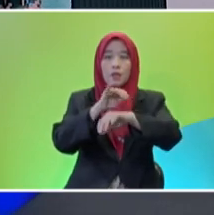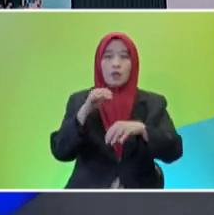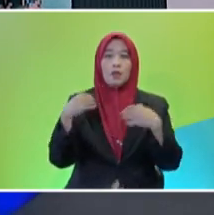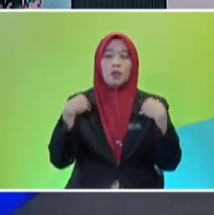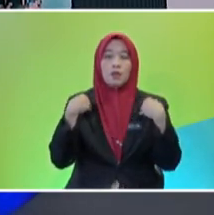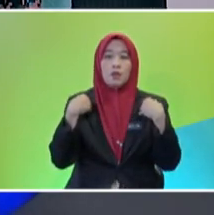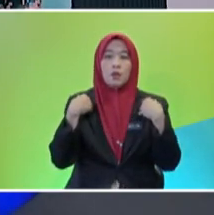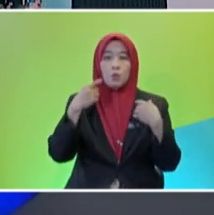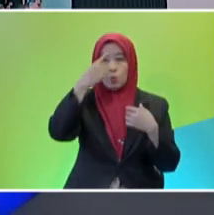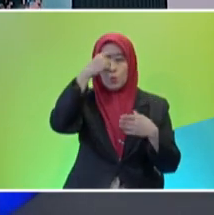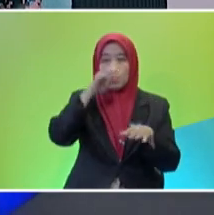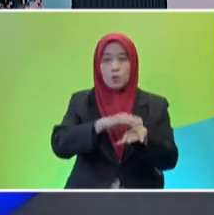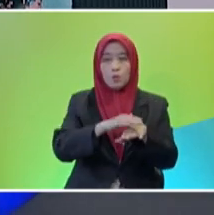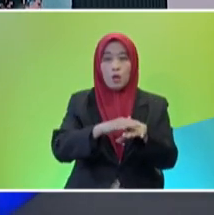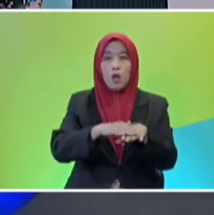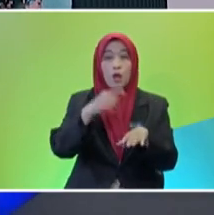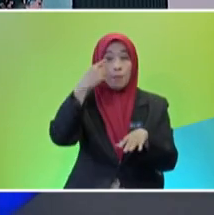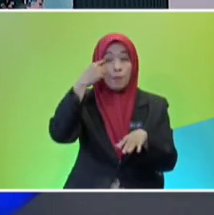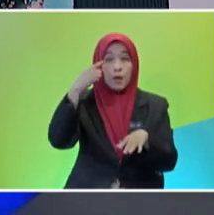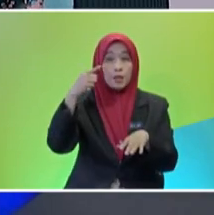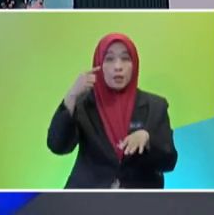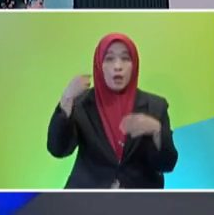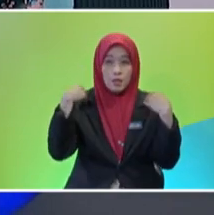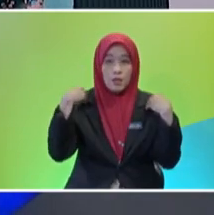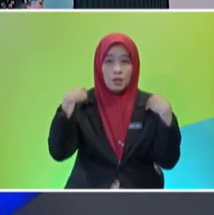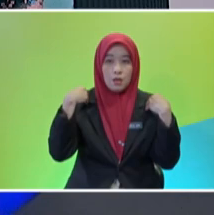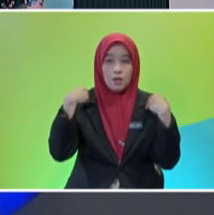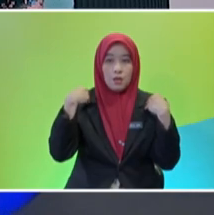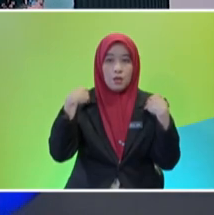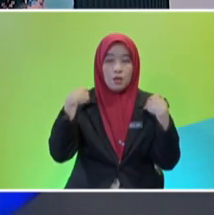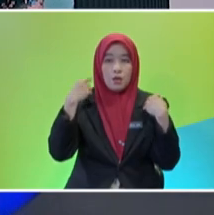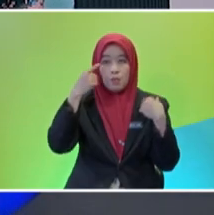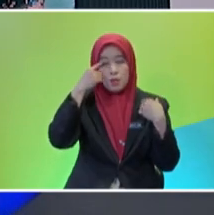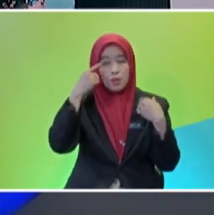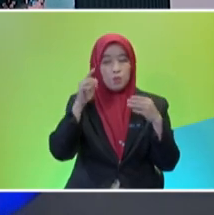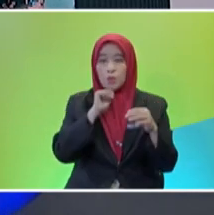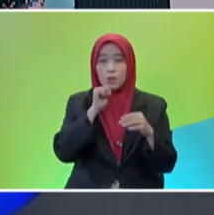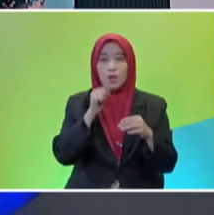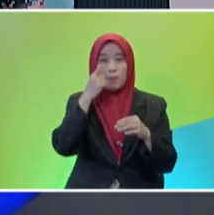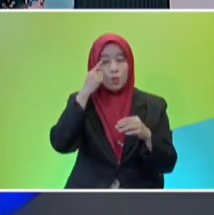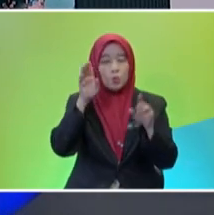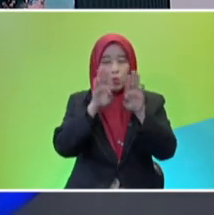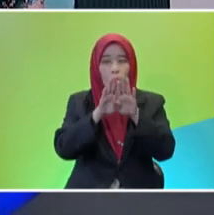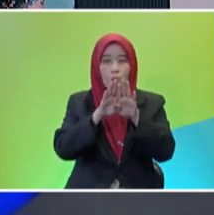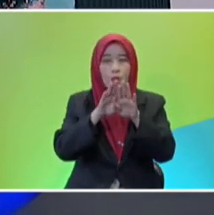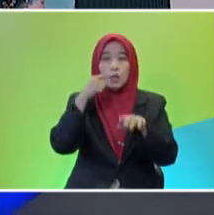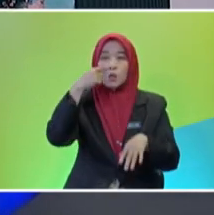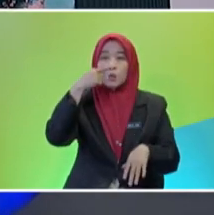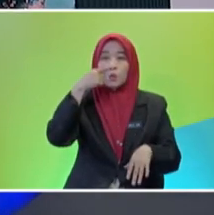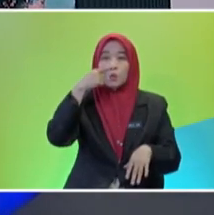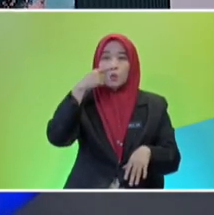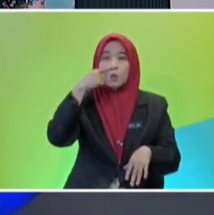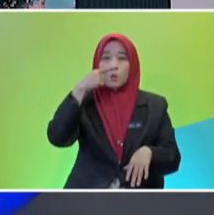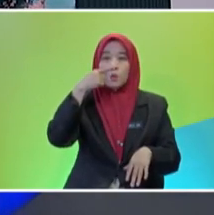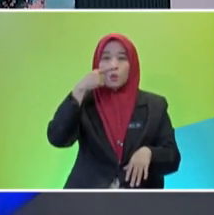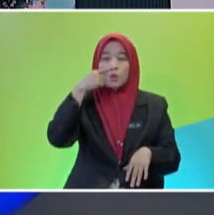licin. Lagi mata. Mata rasa terlibat tak? Tak, sebab dia tengah tutup. Tutup mata. Okey. Hidu. Terlibat